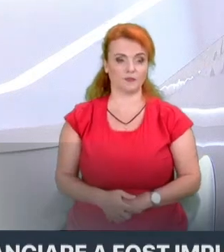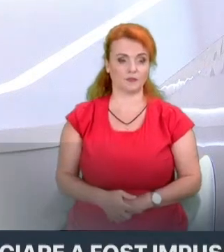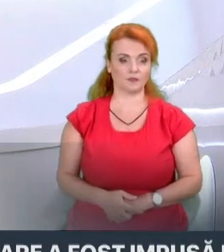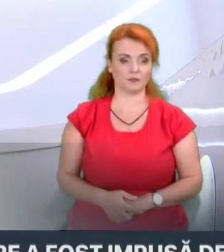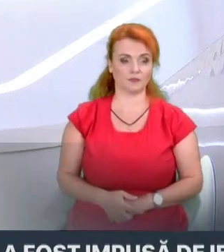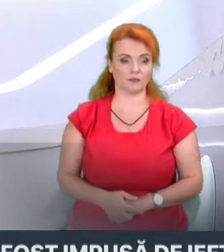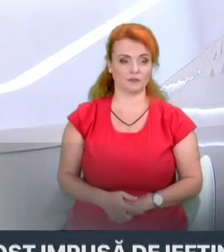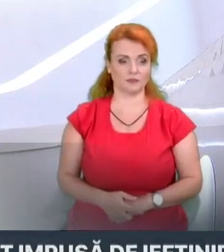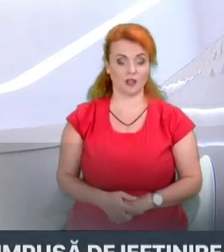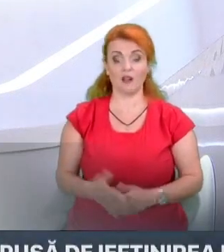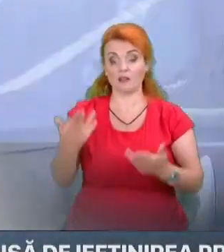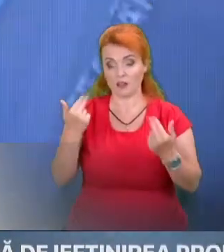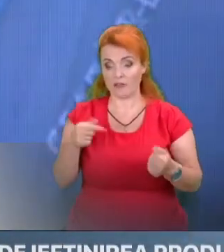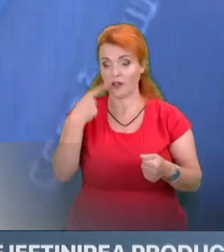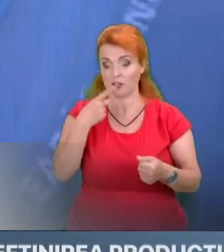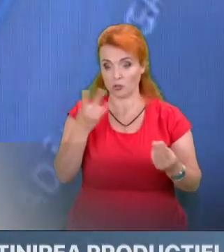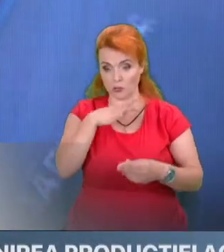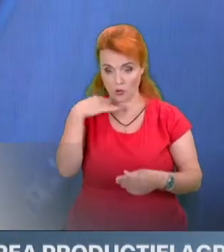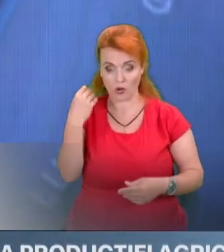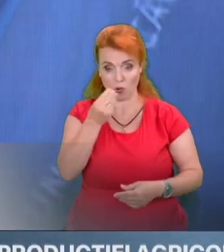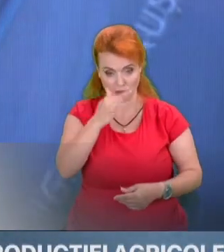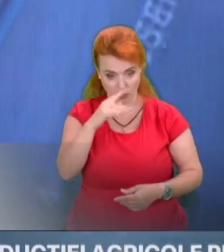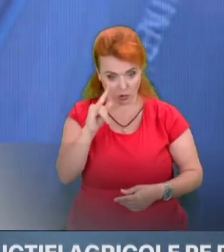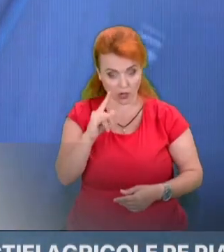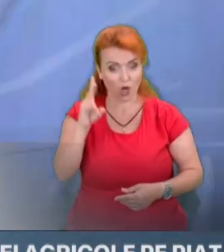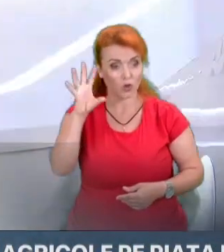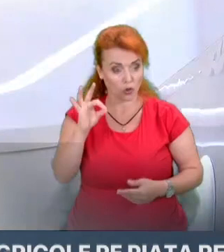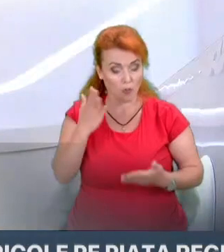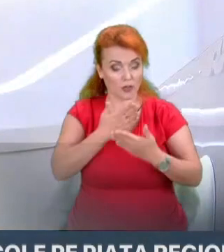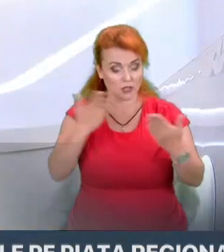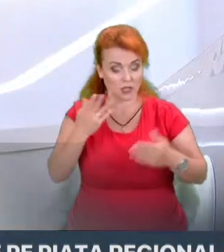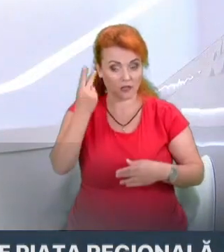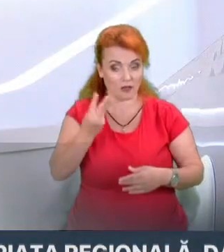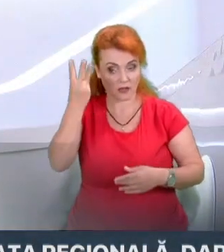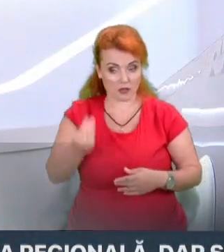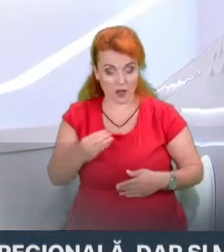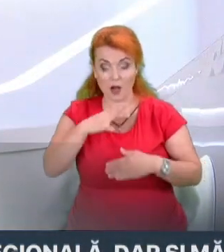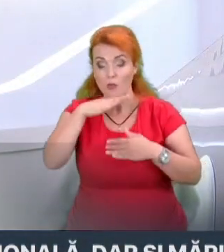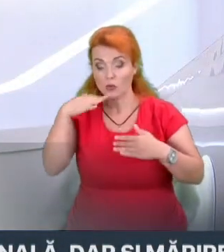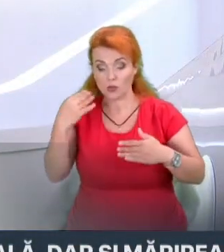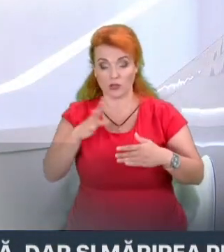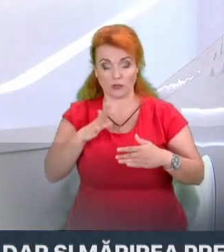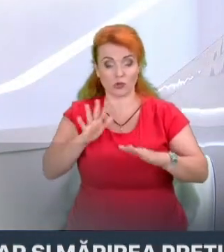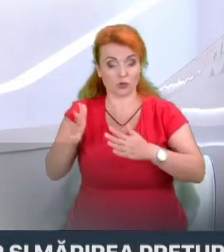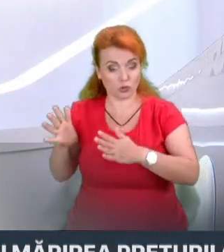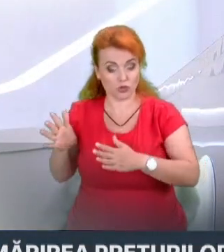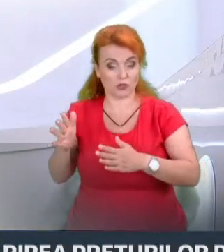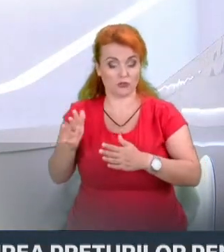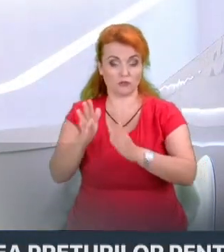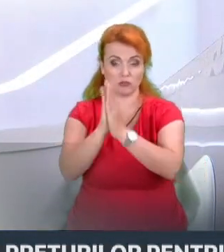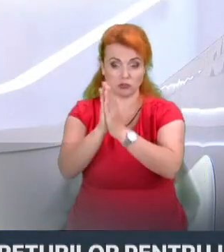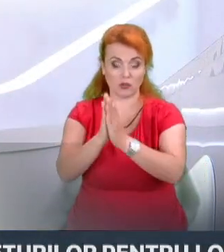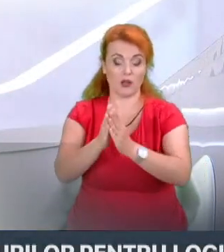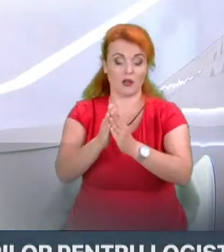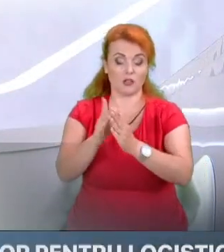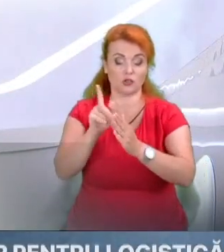nenumăratele cazuri de intoxinfecții alimentare care au avut loc în ultimele 2-3 zile, deci au fost foarte, foarte multe adresări la